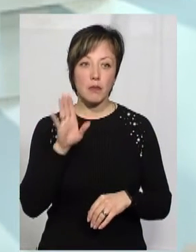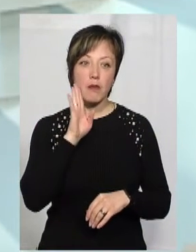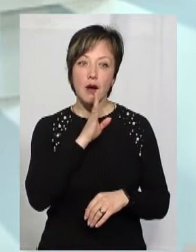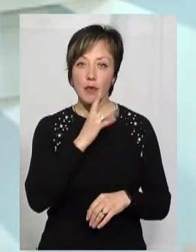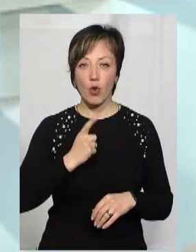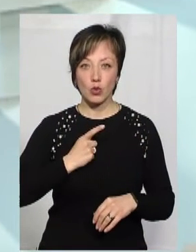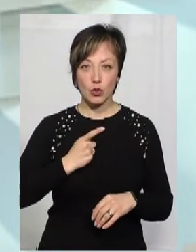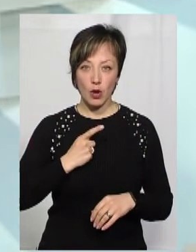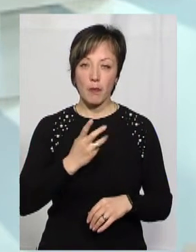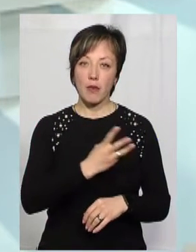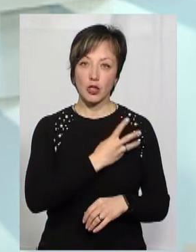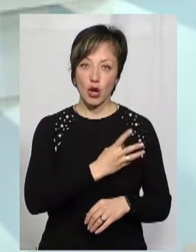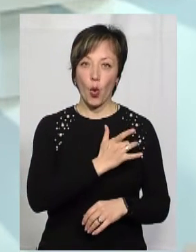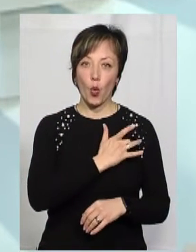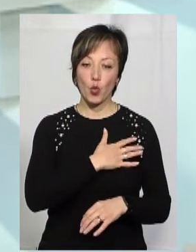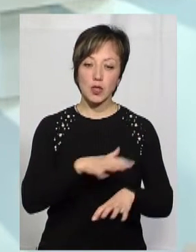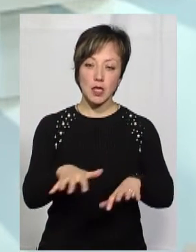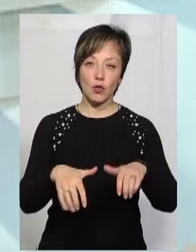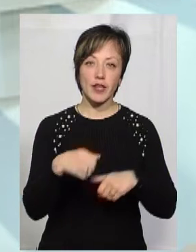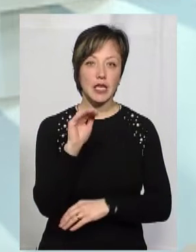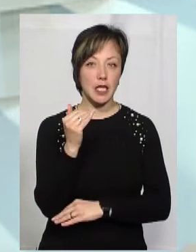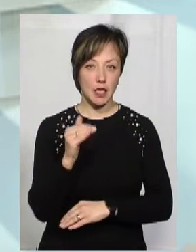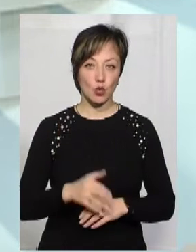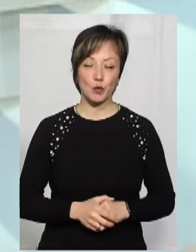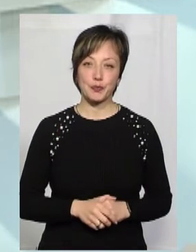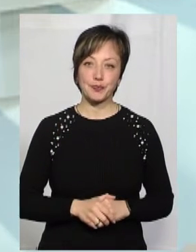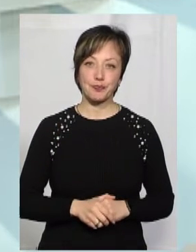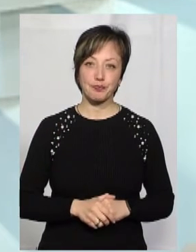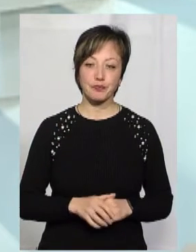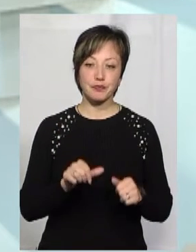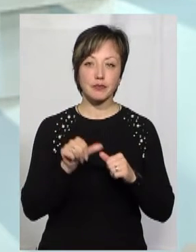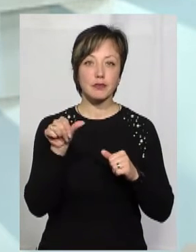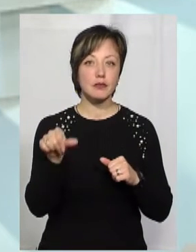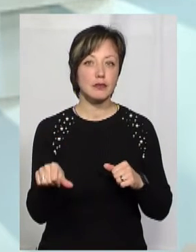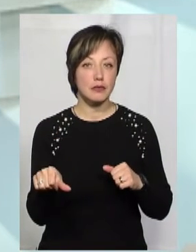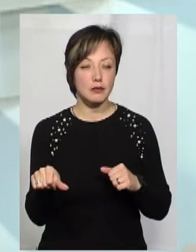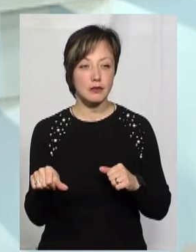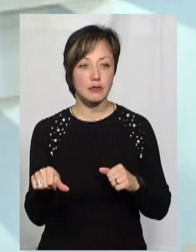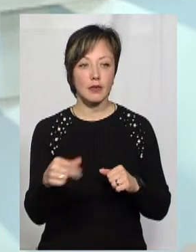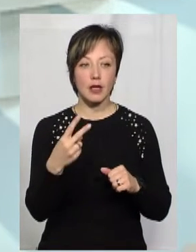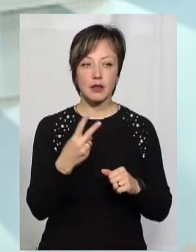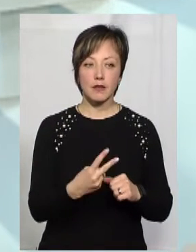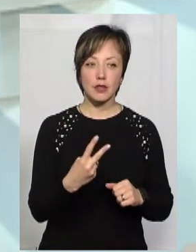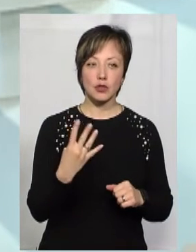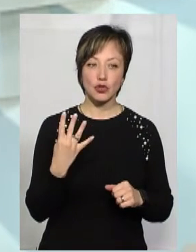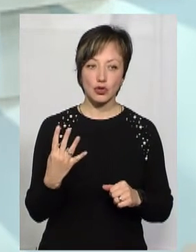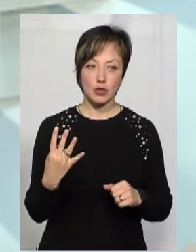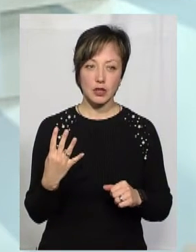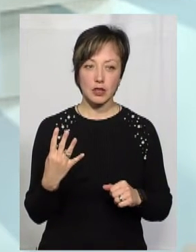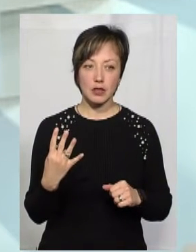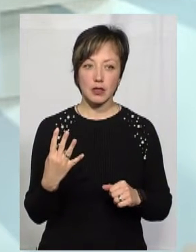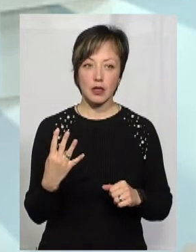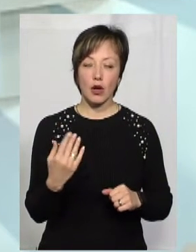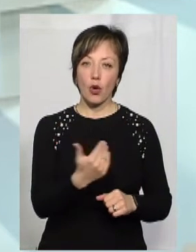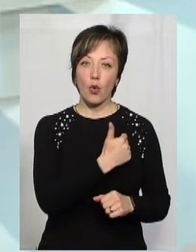мами, одинокі мами, які бажають усиновити дитину. З них 24,